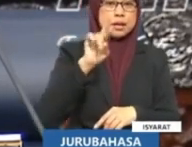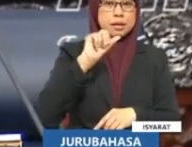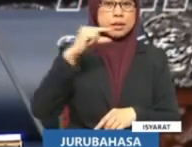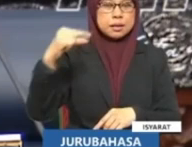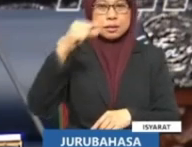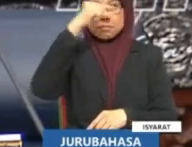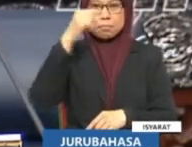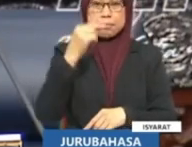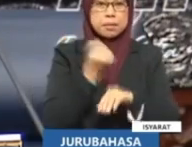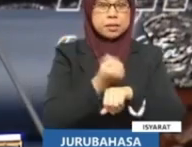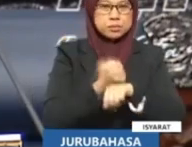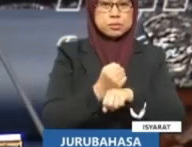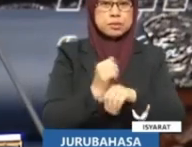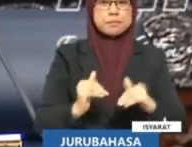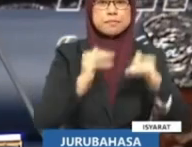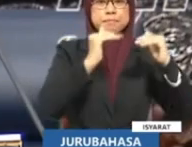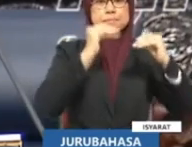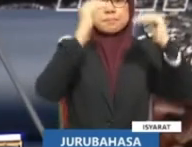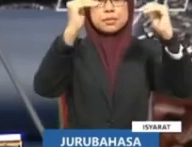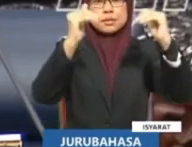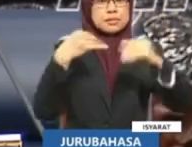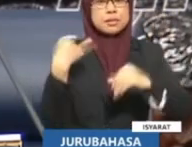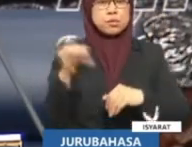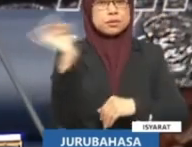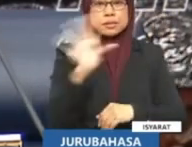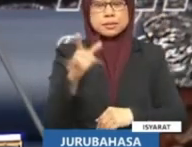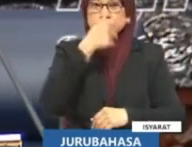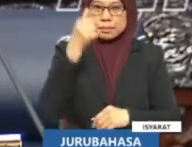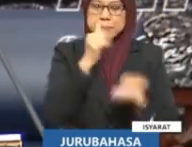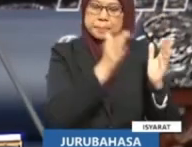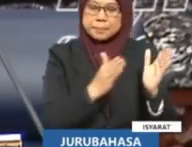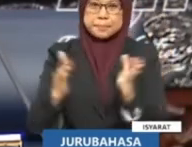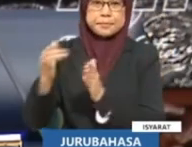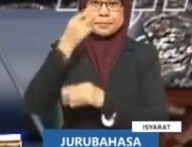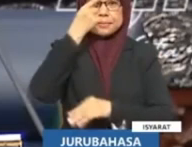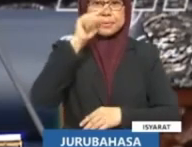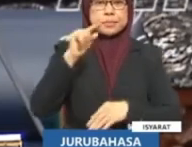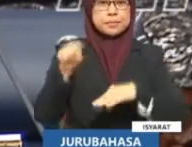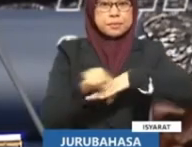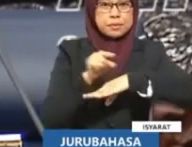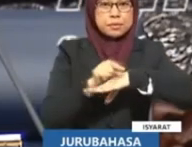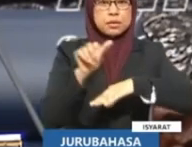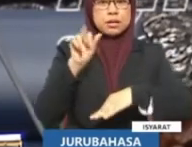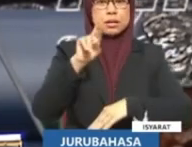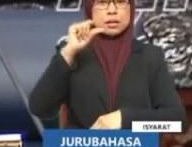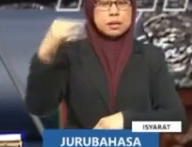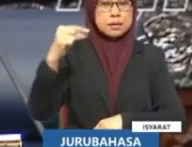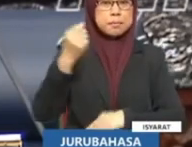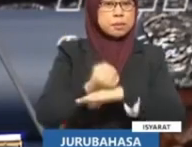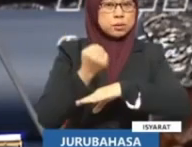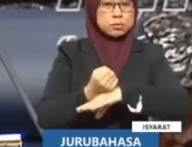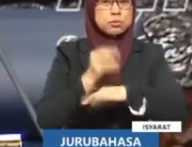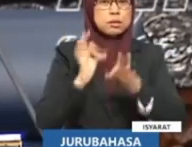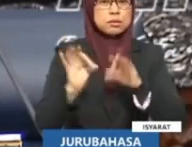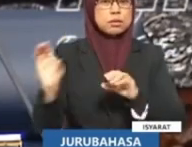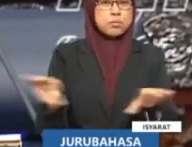secara berperingkat kita tidak boleh sekaligus kerana plan pencernaan kita adalah untuk menggunakan arah batu kalau